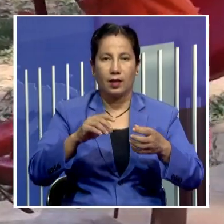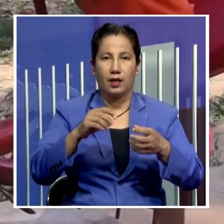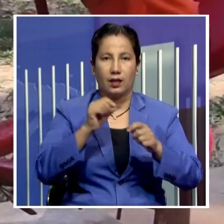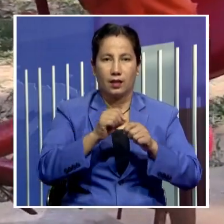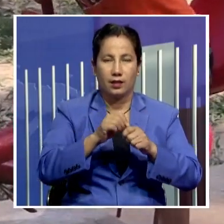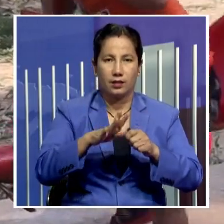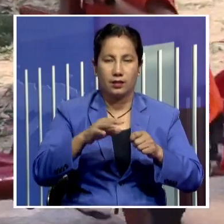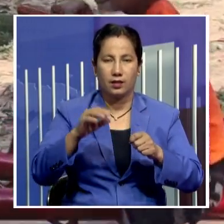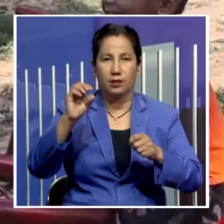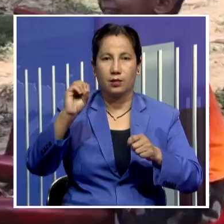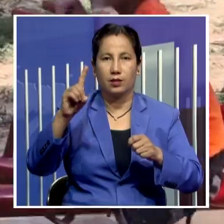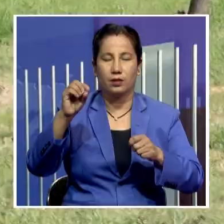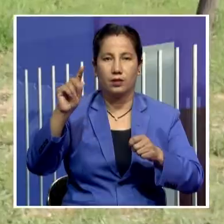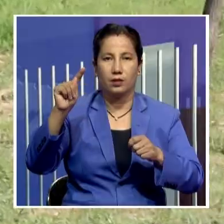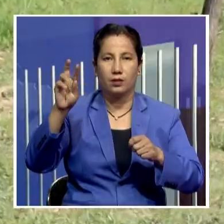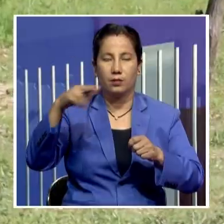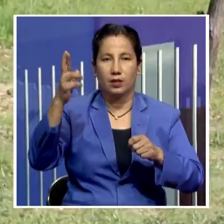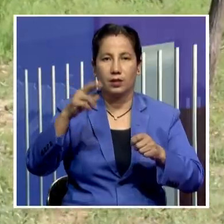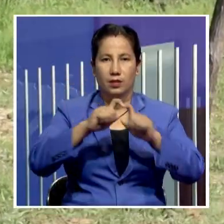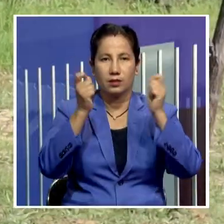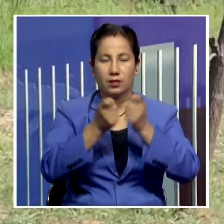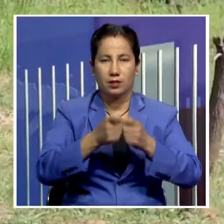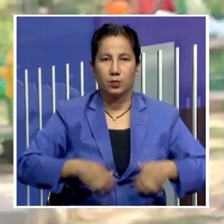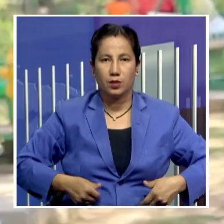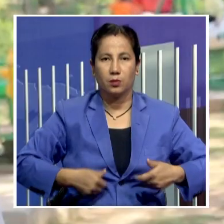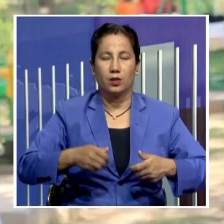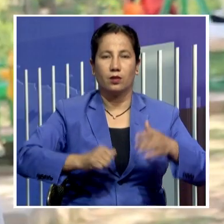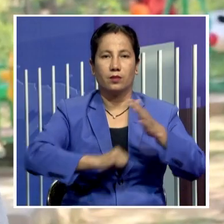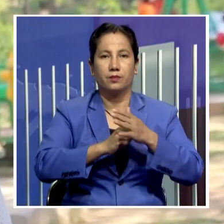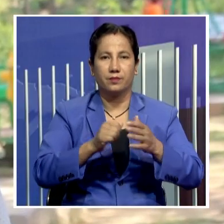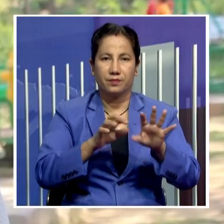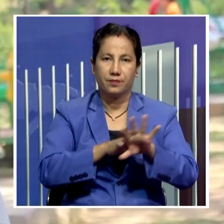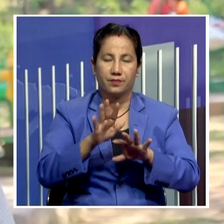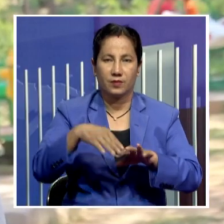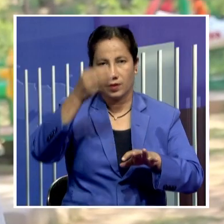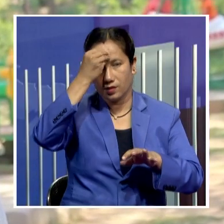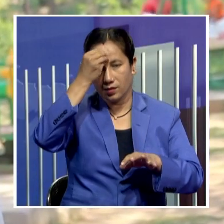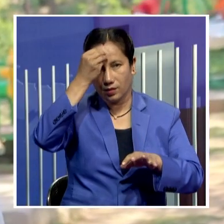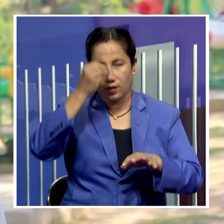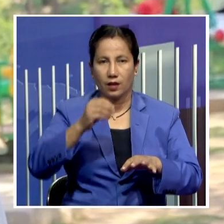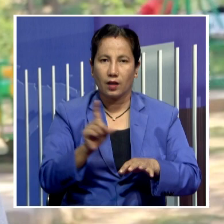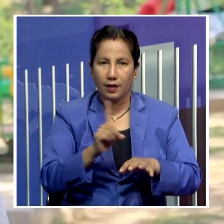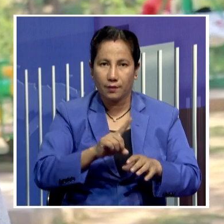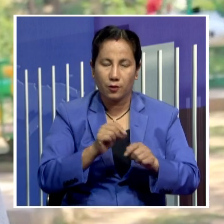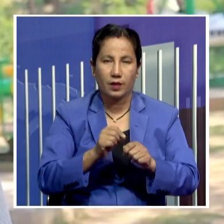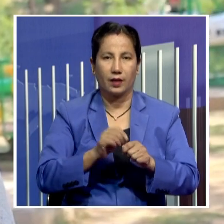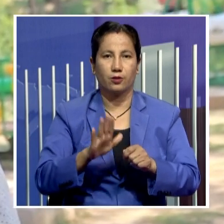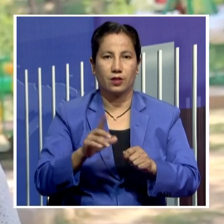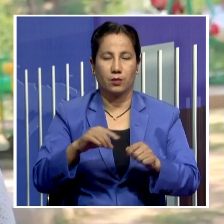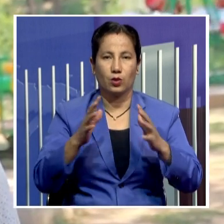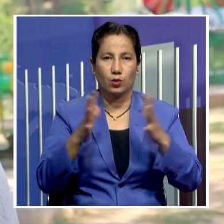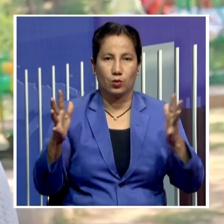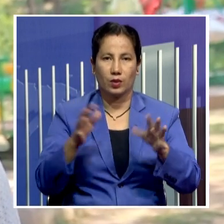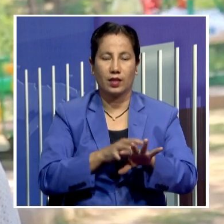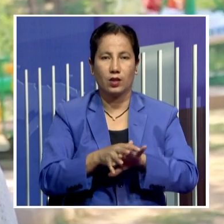जसले गर्दा पार्क क्षेत्रमा रमाउन पुग्नेहरूको संख्या बढ्न थालेको हो। यो दशैंको चाडबाडलाई झन् रौनकता प्रदान गरेको छ। हामी